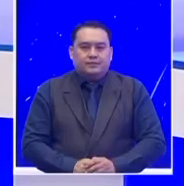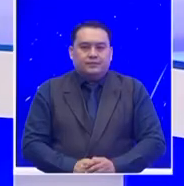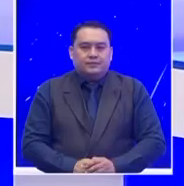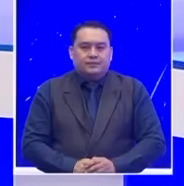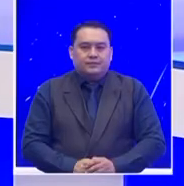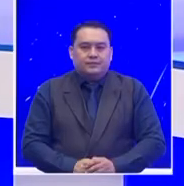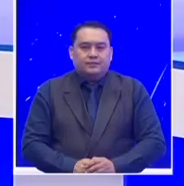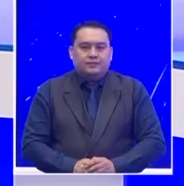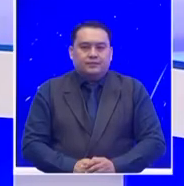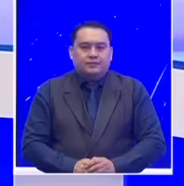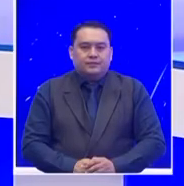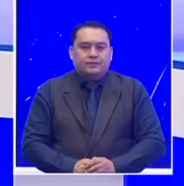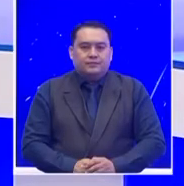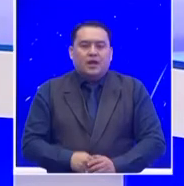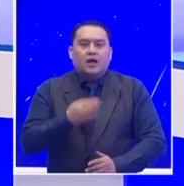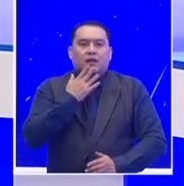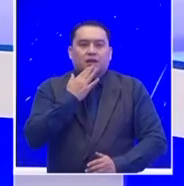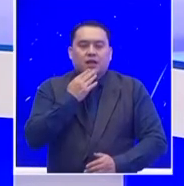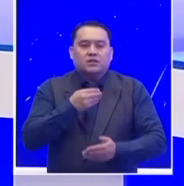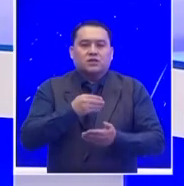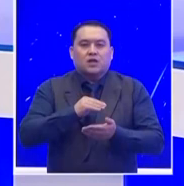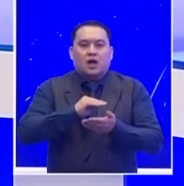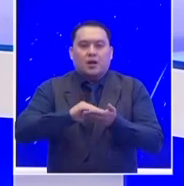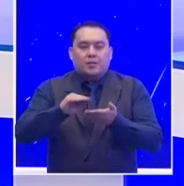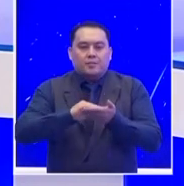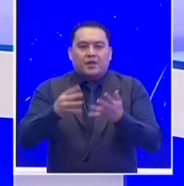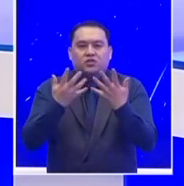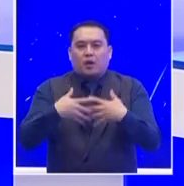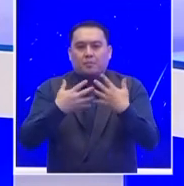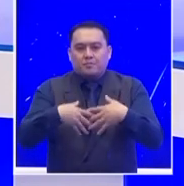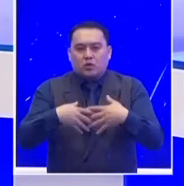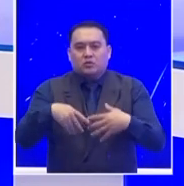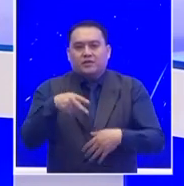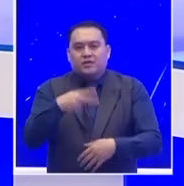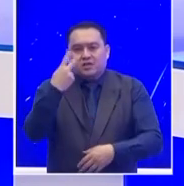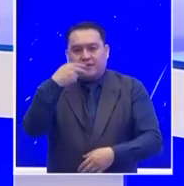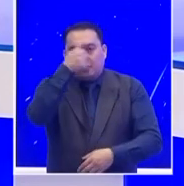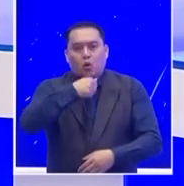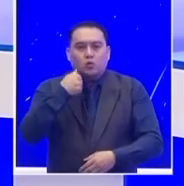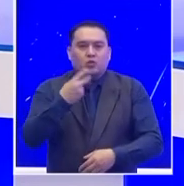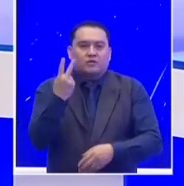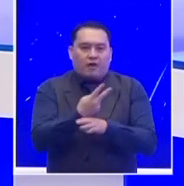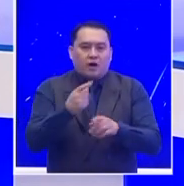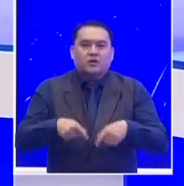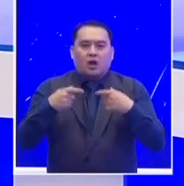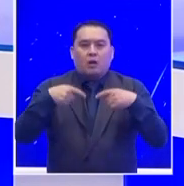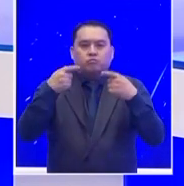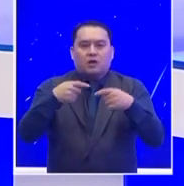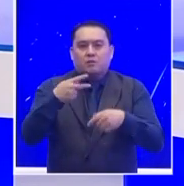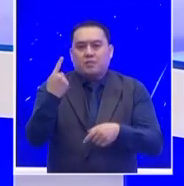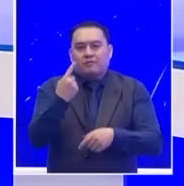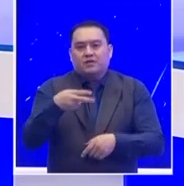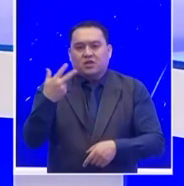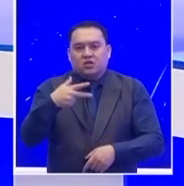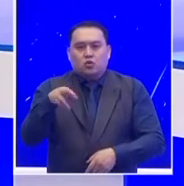секретарь. К другим темам. Национальная перепись населения Казахстана в 2020 году пройдет в два этапа. С 1 по 30